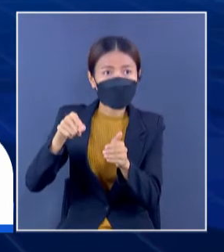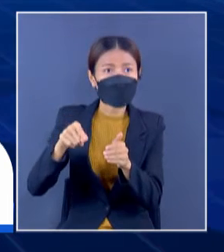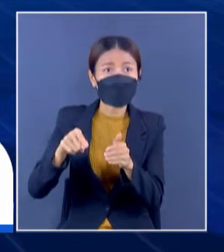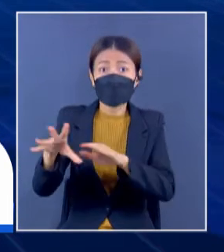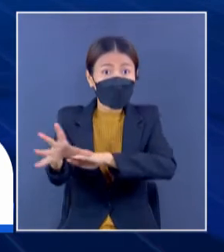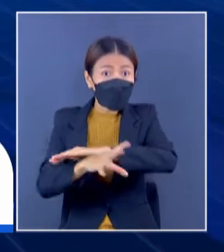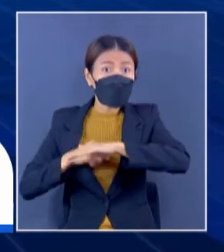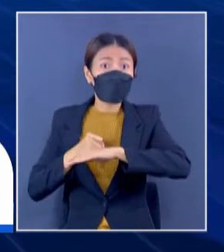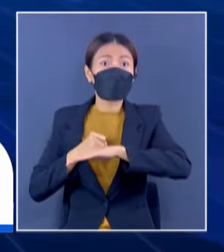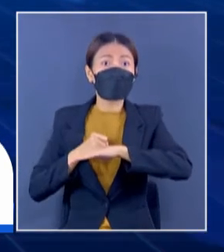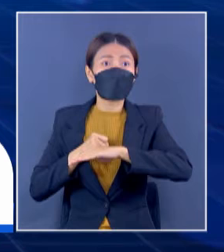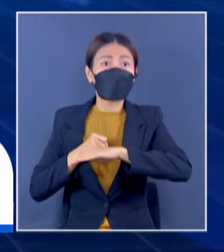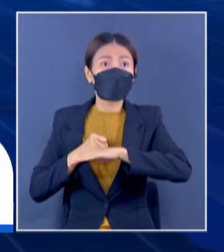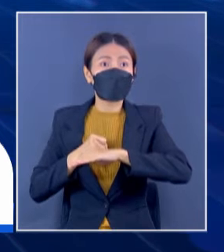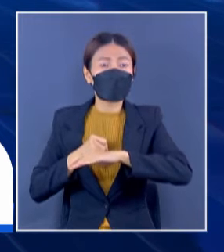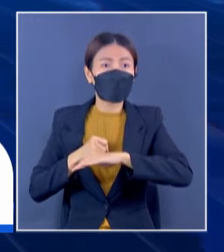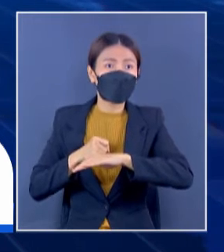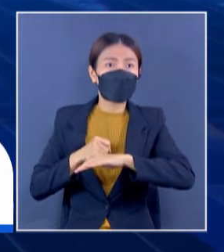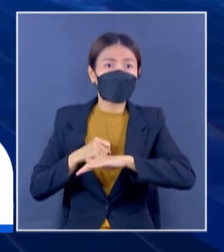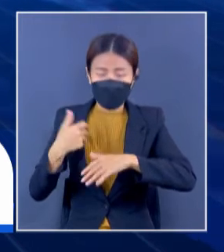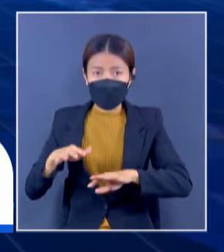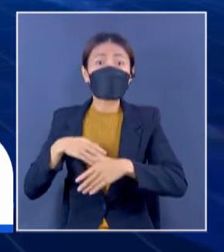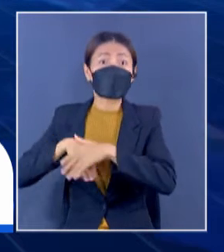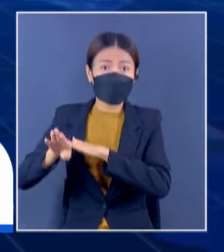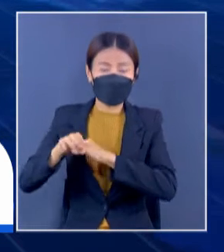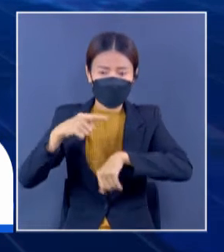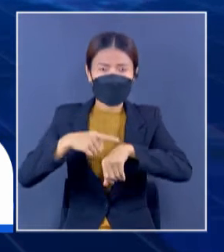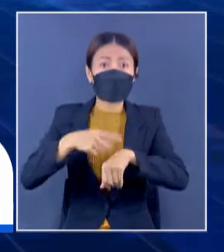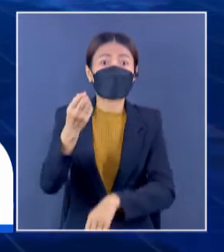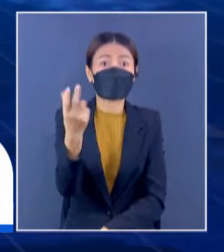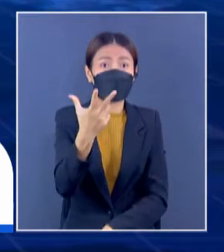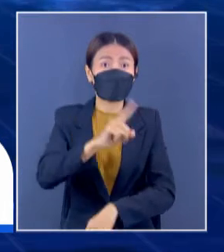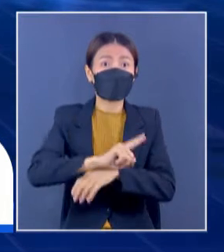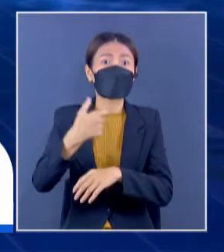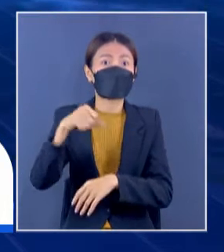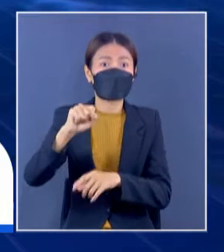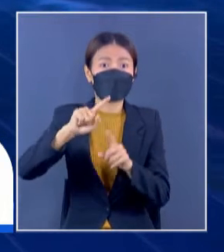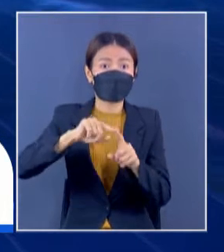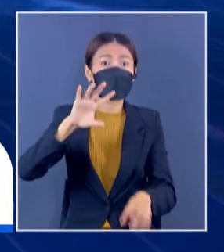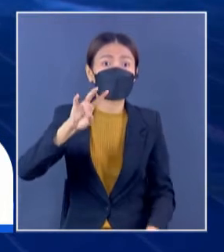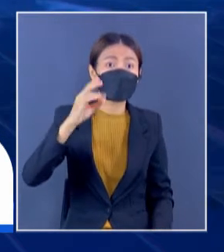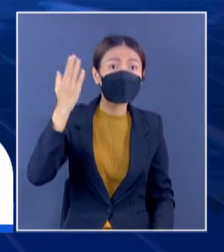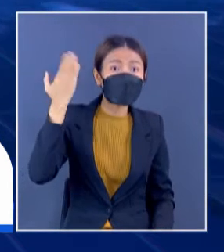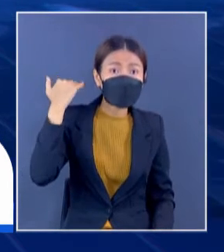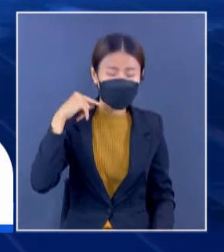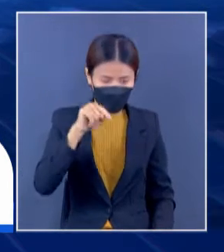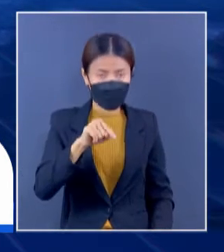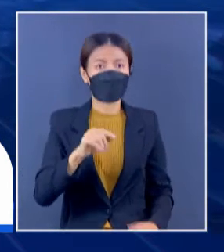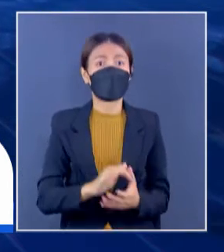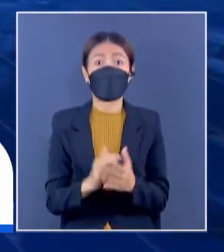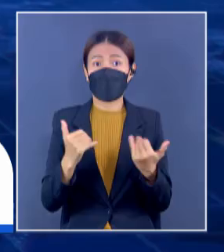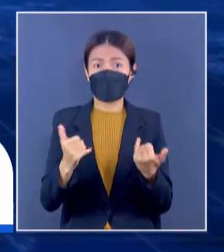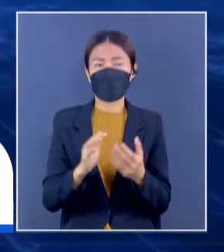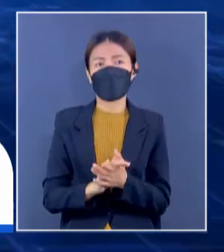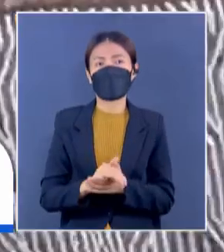าไปหมดเลยก่อนจะหลบหนีไปเหตุการณ์เกิดขึ้นช่วงตีสามของวันที่10กรกฎาคมที่ผ่านมาทีนี้ทีมข่